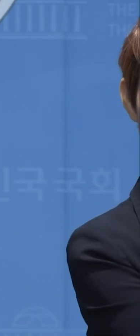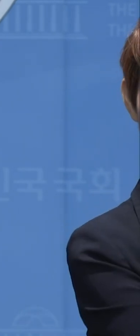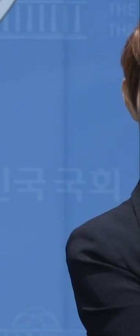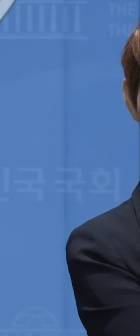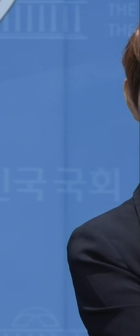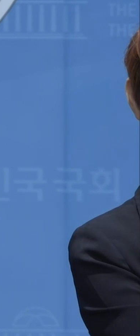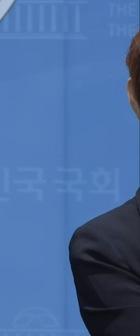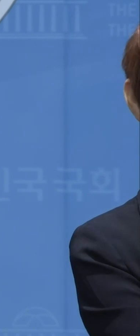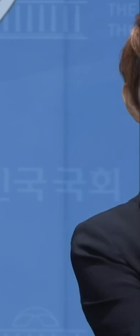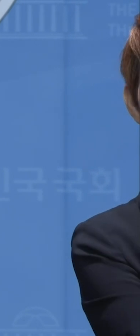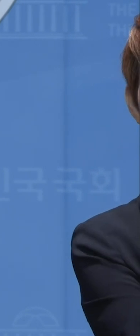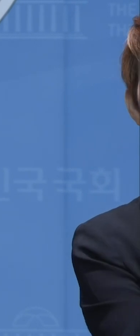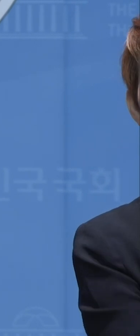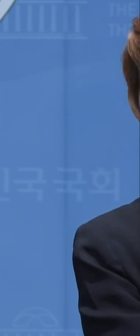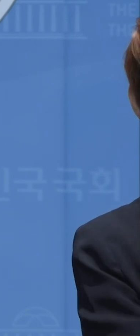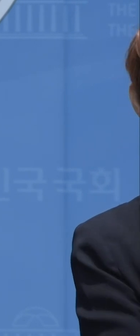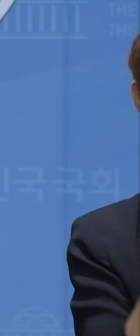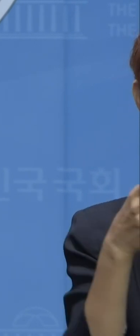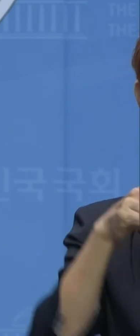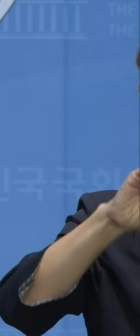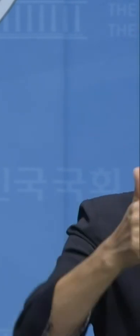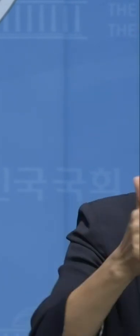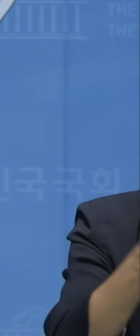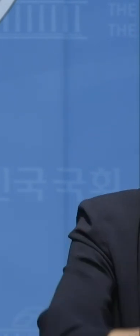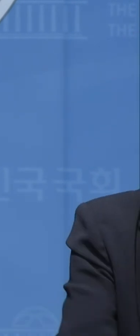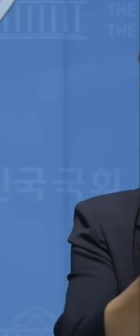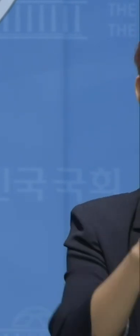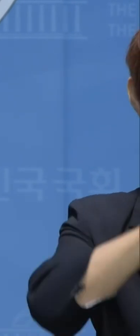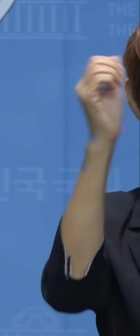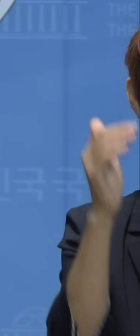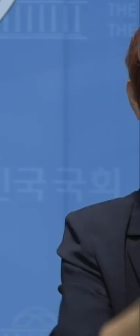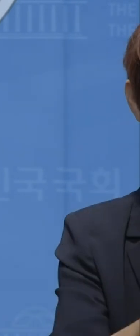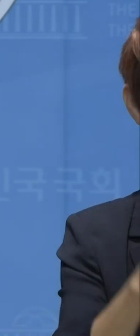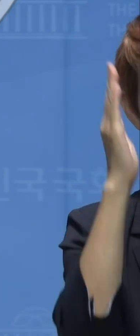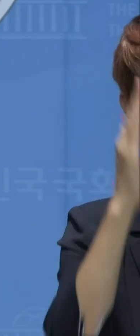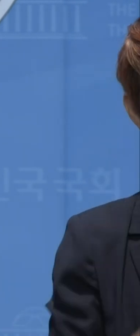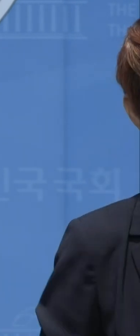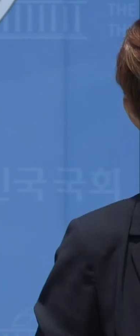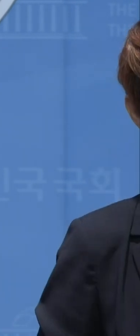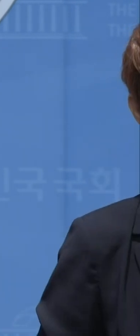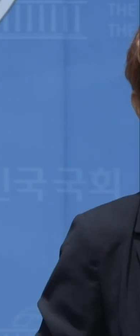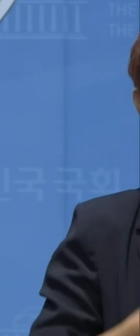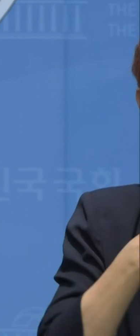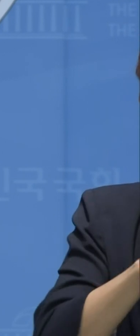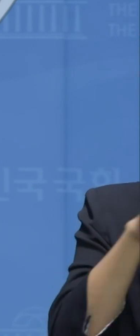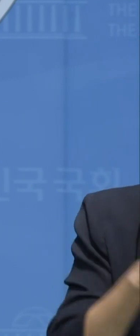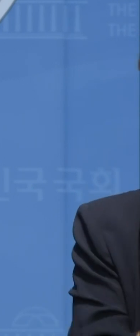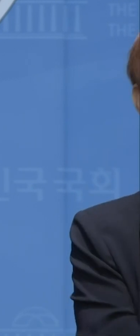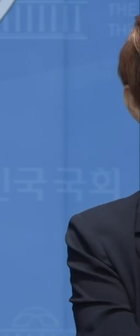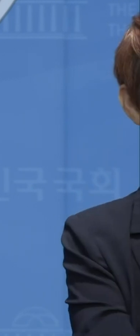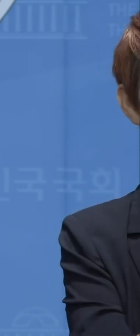대통 직접 통화해서 김영선 씨 공천을 관철시켰다 합니다 음성 파일까지 공개가